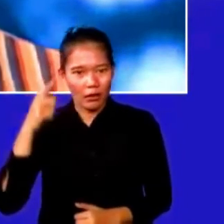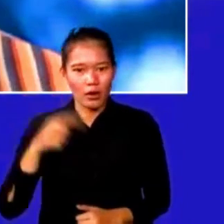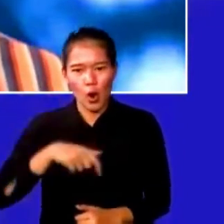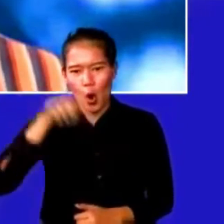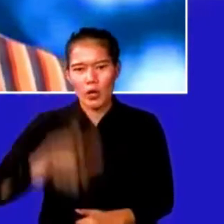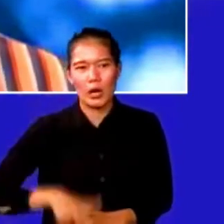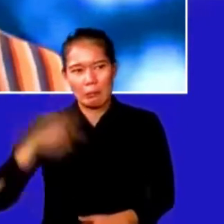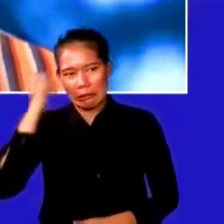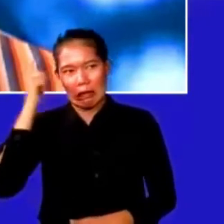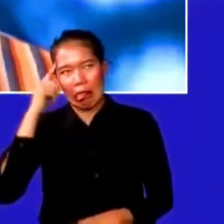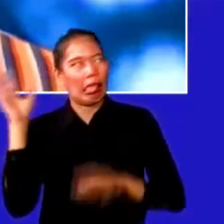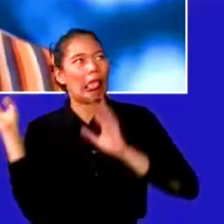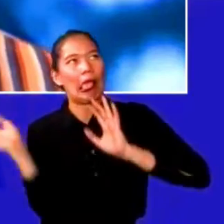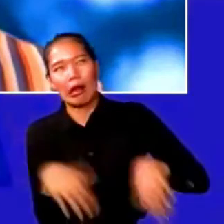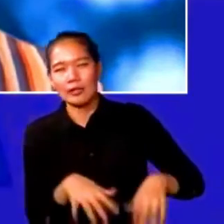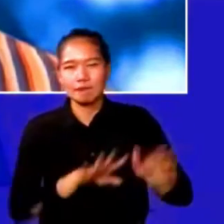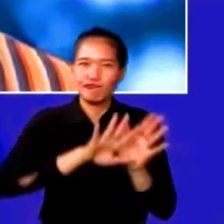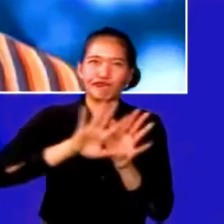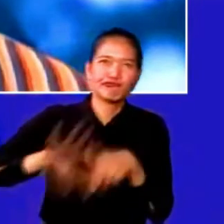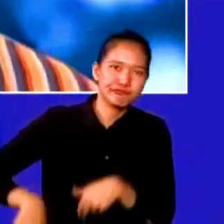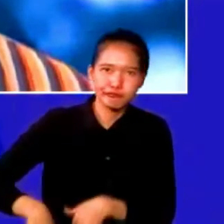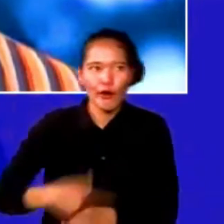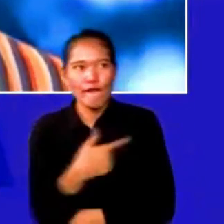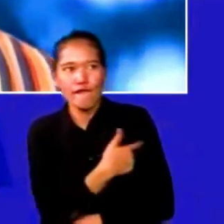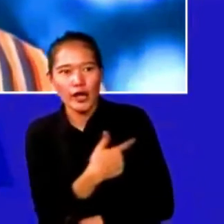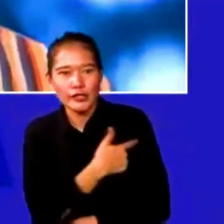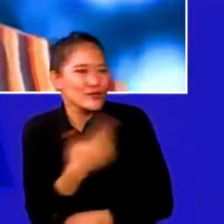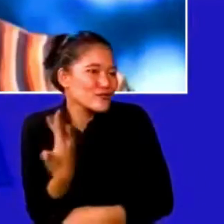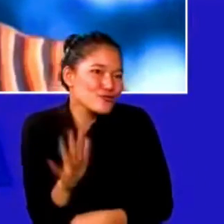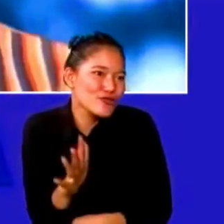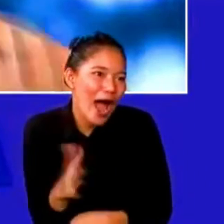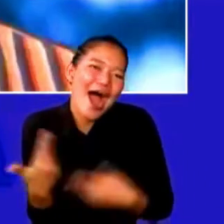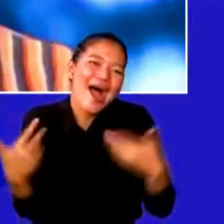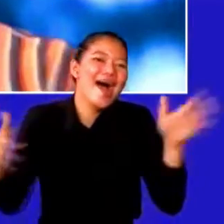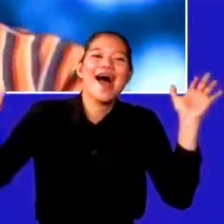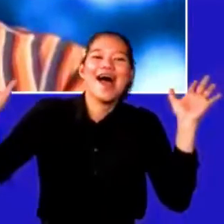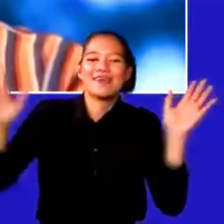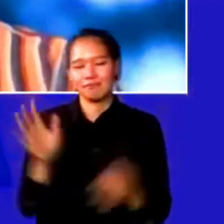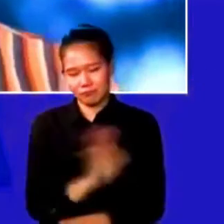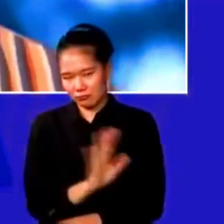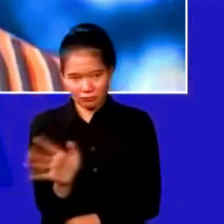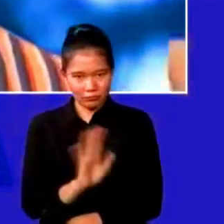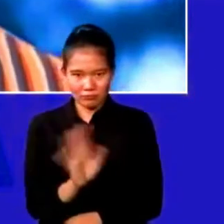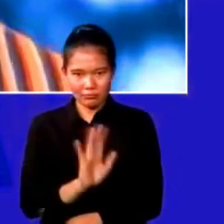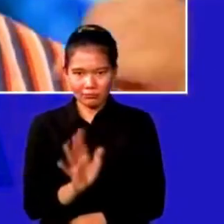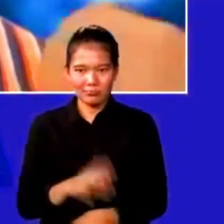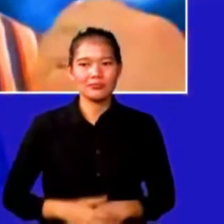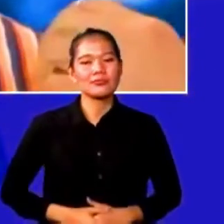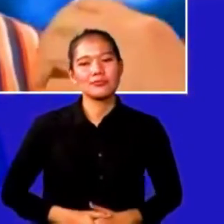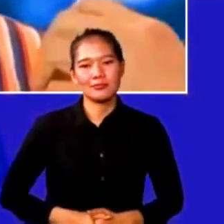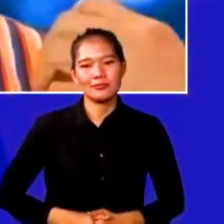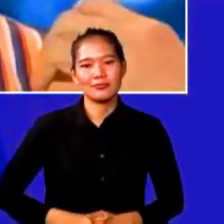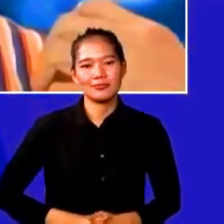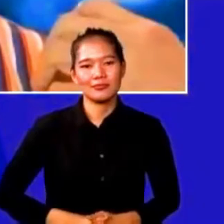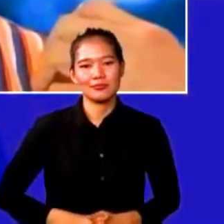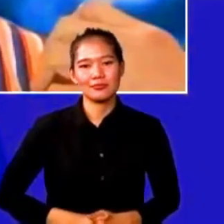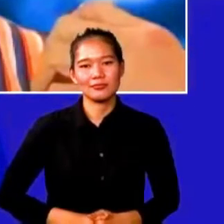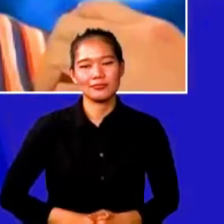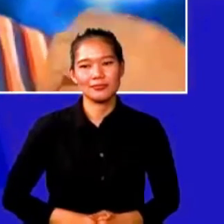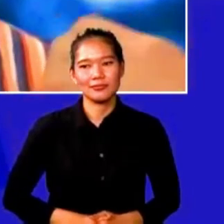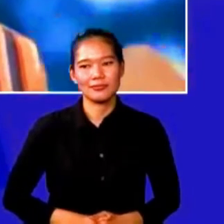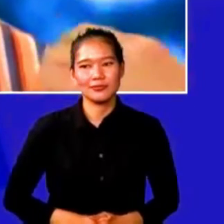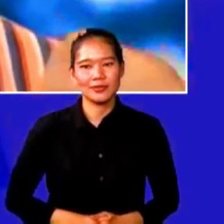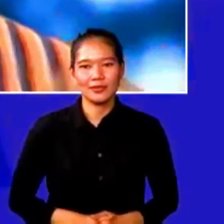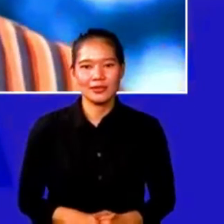banyak yang dapat tidak gitu ya tidak memikirkan bahwa kapitalis ok dah ketik-ketik udah kita udah punya Kekebalan